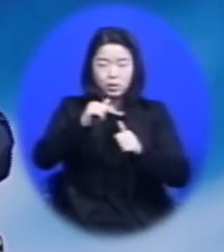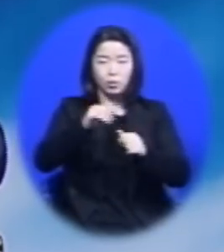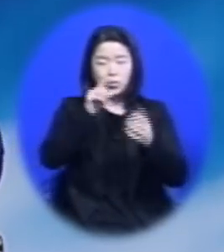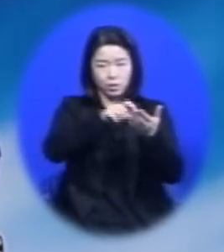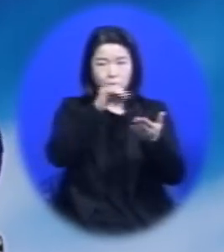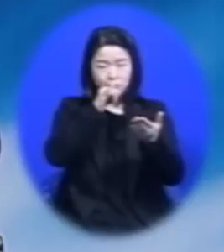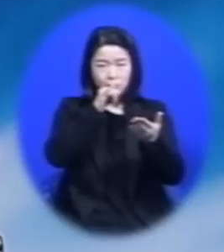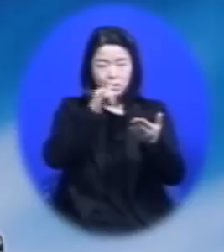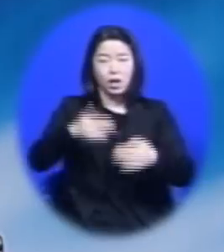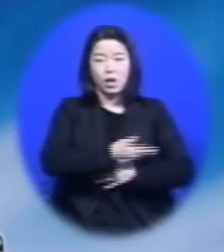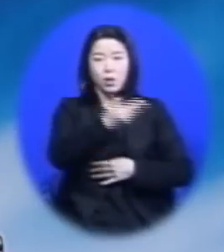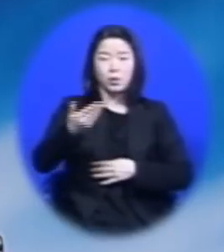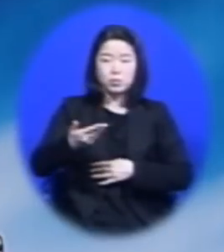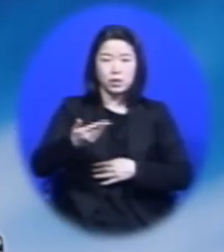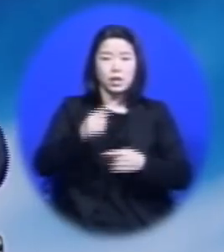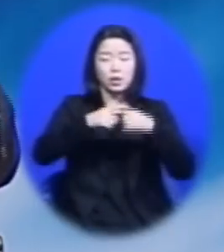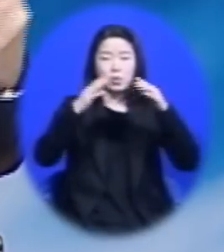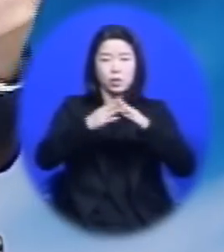말씀하신다 교회에서